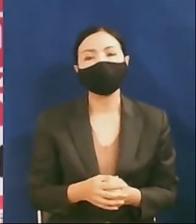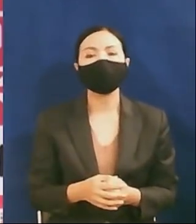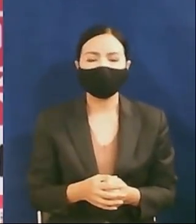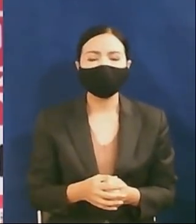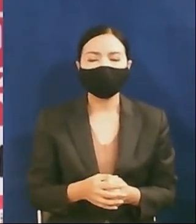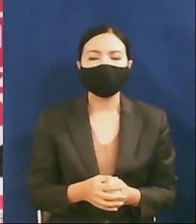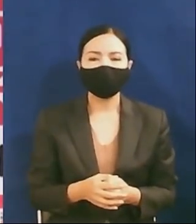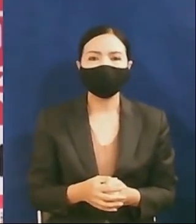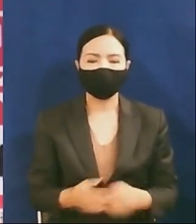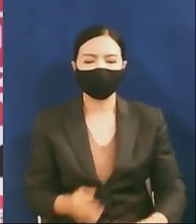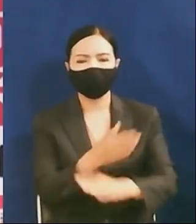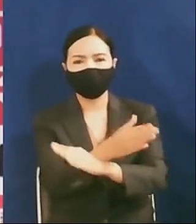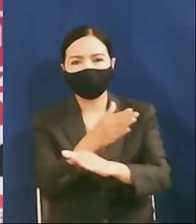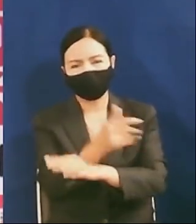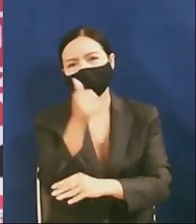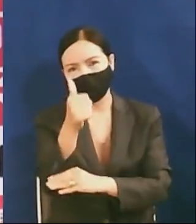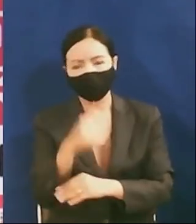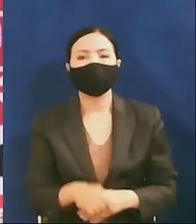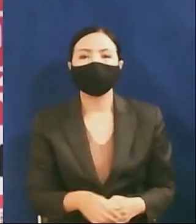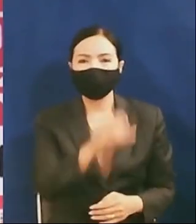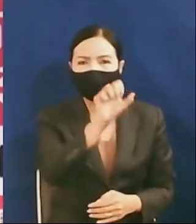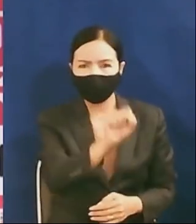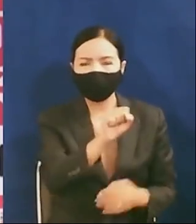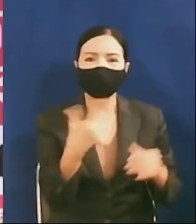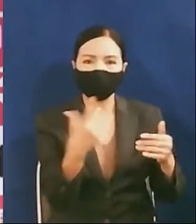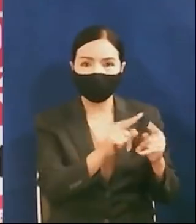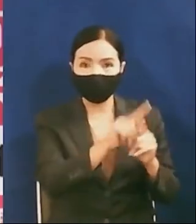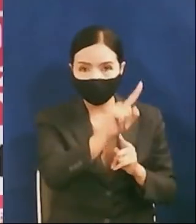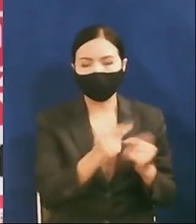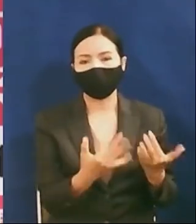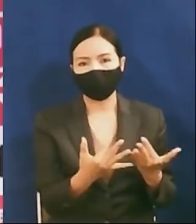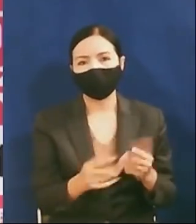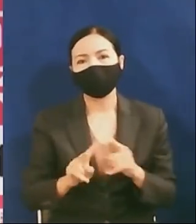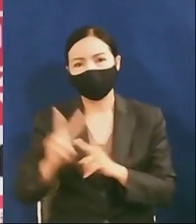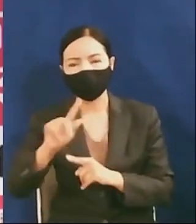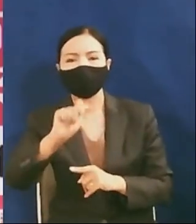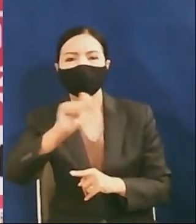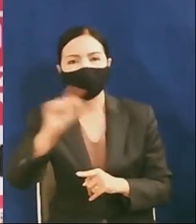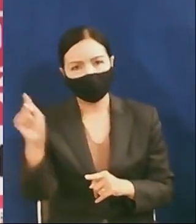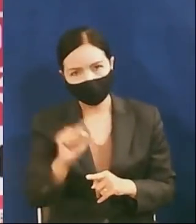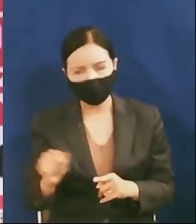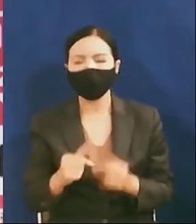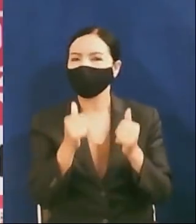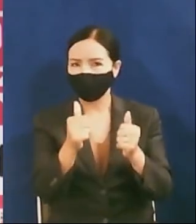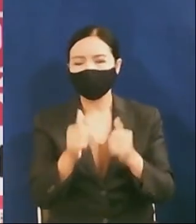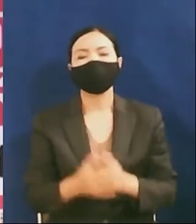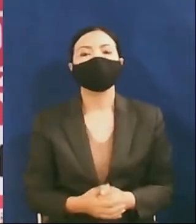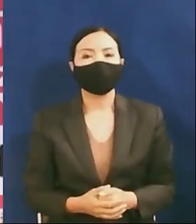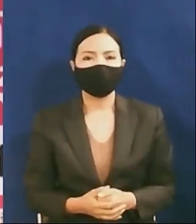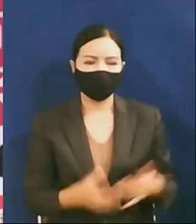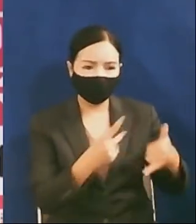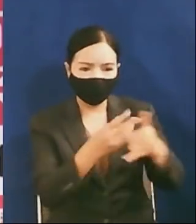จะมีการมาไข้กันครับวัคซีนซิโนแวคแล้วก็กระตุ้นภูมิคุ้มกันได้กว้างขวางรวดเร็วต่อไปครับผม